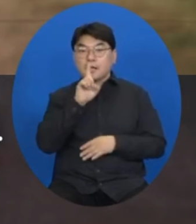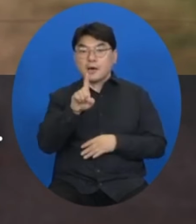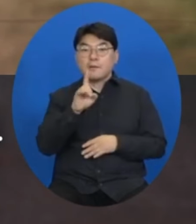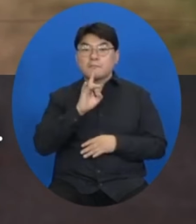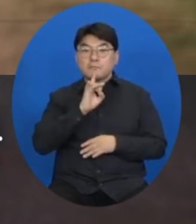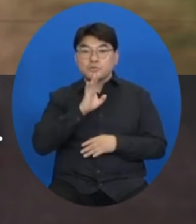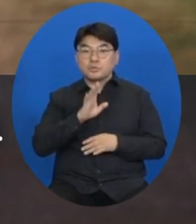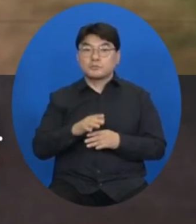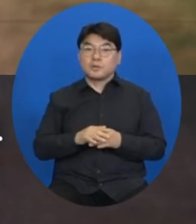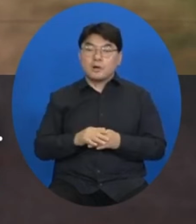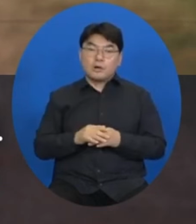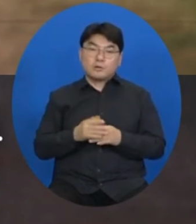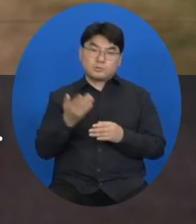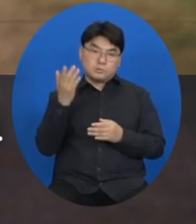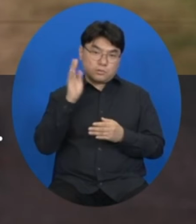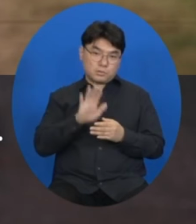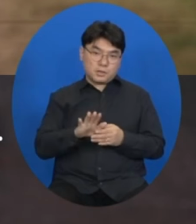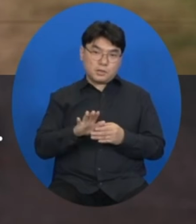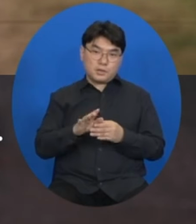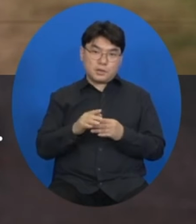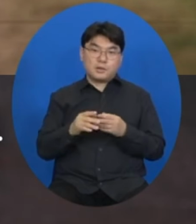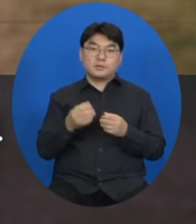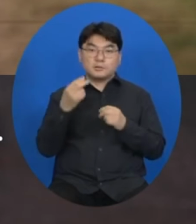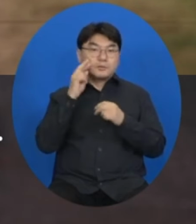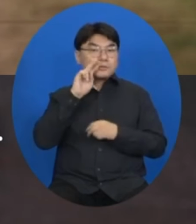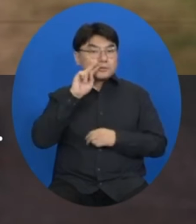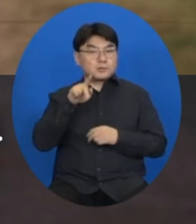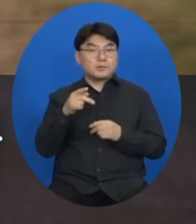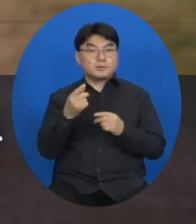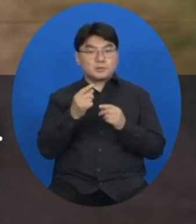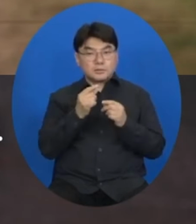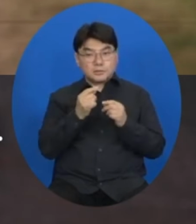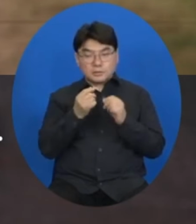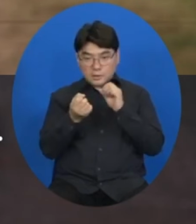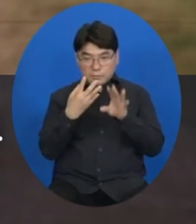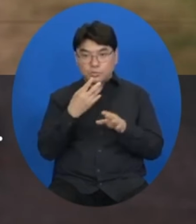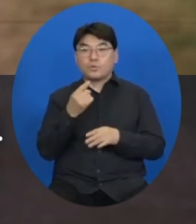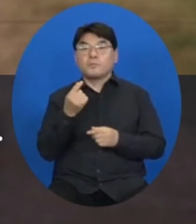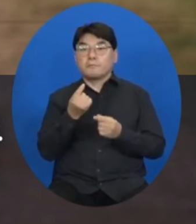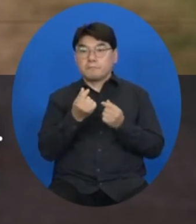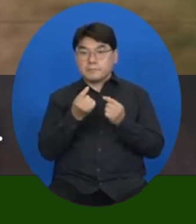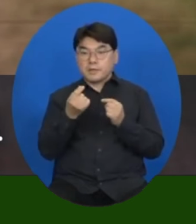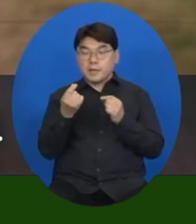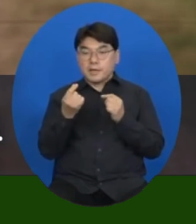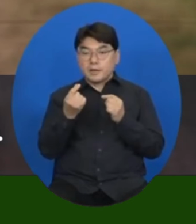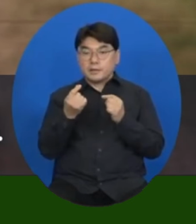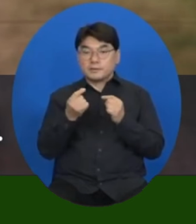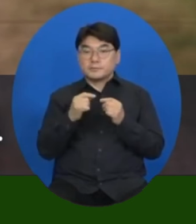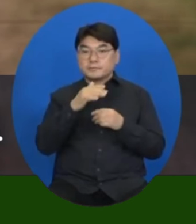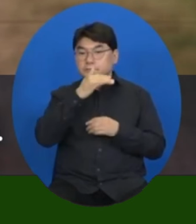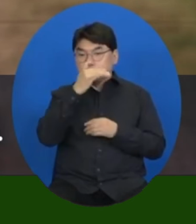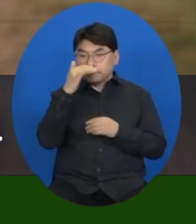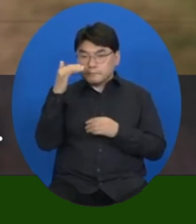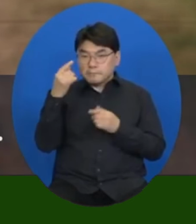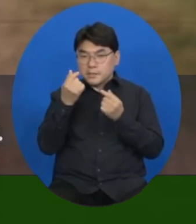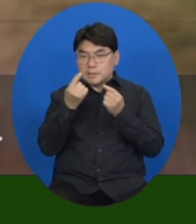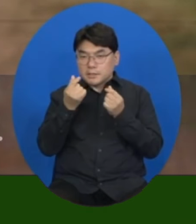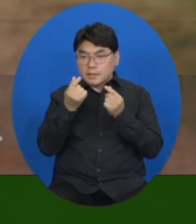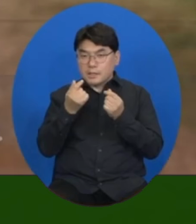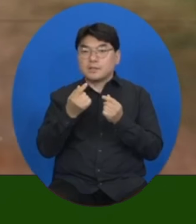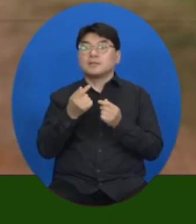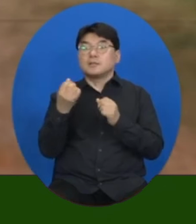중에도 비교적 정답에 근접한 답이 있는 법입니다 그래서 흡사해 보이는